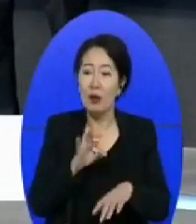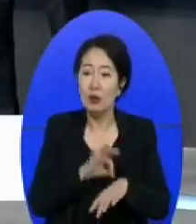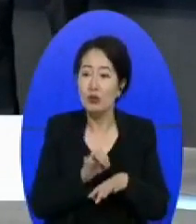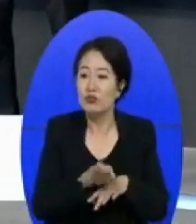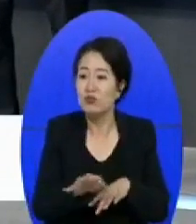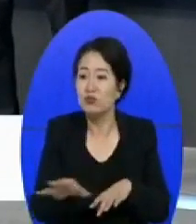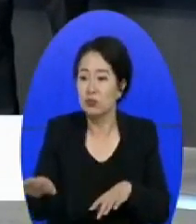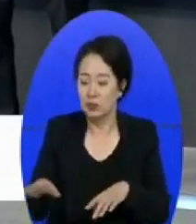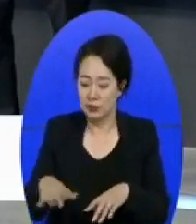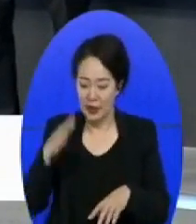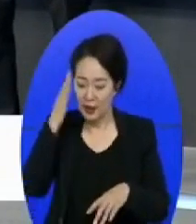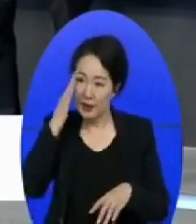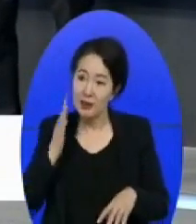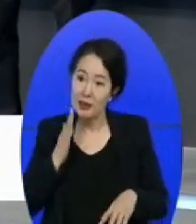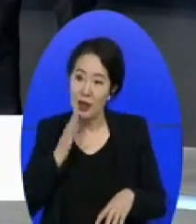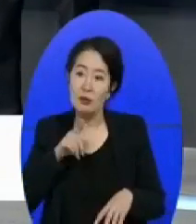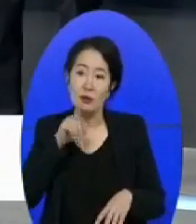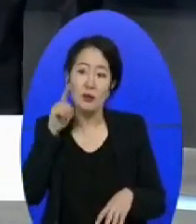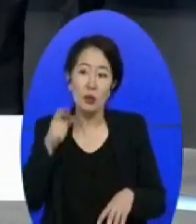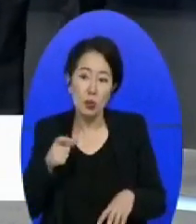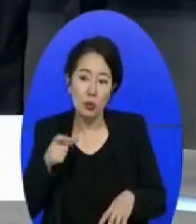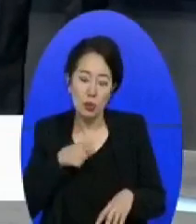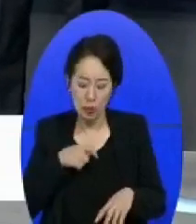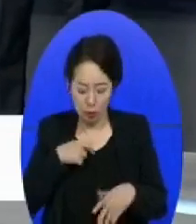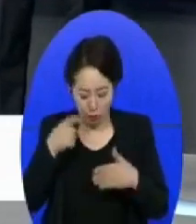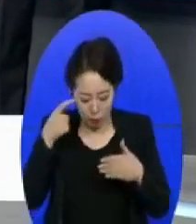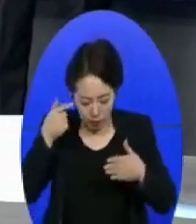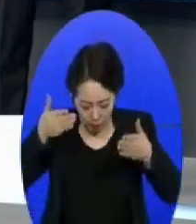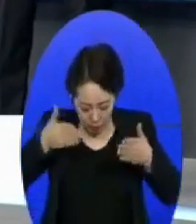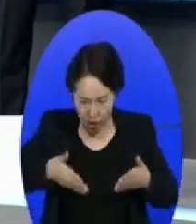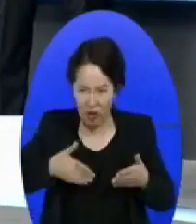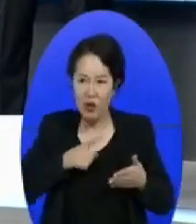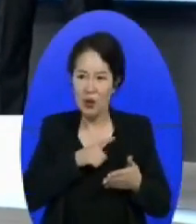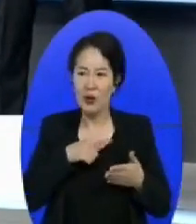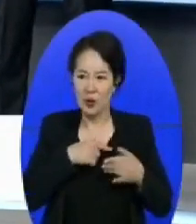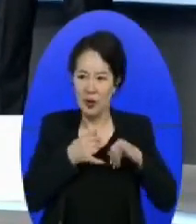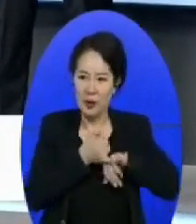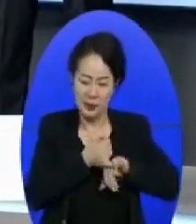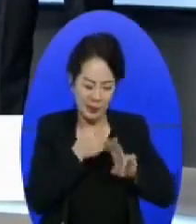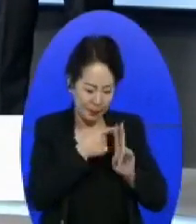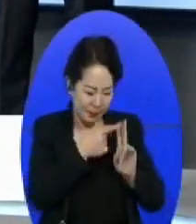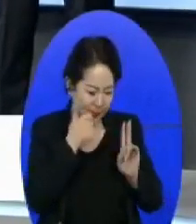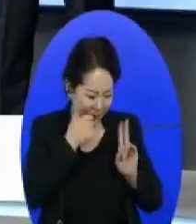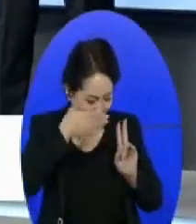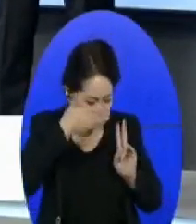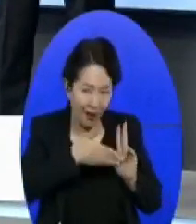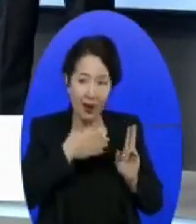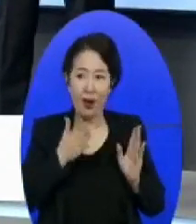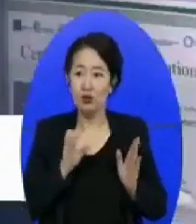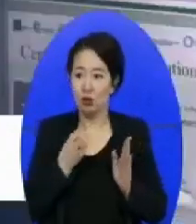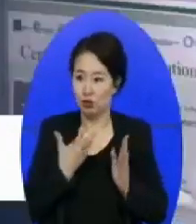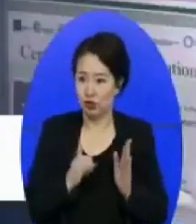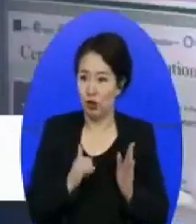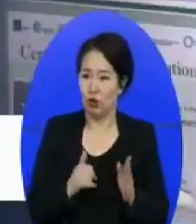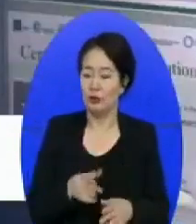залуучууд маань ээж ав болоё гэж бодсон тэр үеэс эхлээд өөрсдийнхөө эрүүл мэндэд анхаарах ёстой гэдгийг хэлж байгаа юм аа.